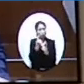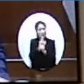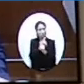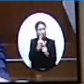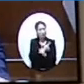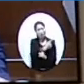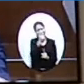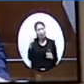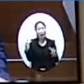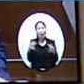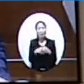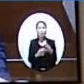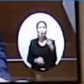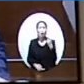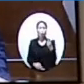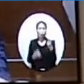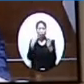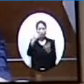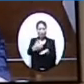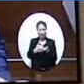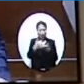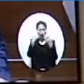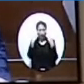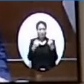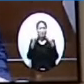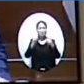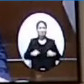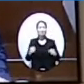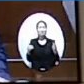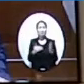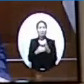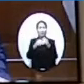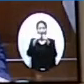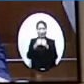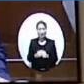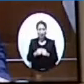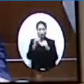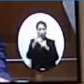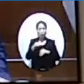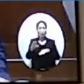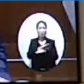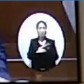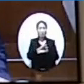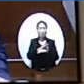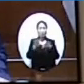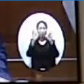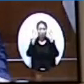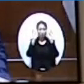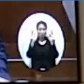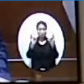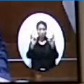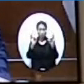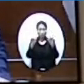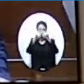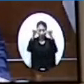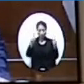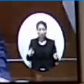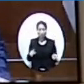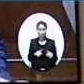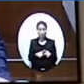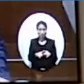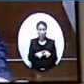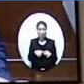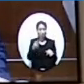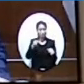등 12건을 원안 가결하였습니다. 자세한 내용은 전자회의 시스템에 수록된 심사